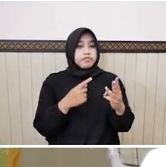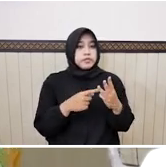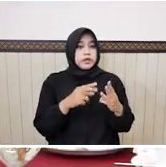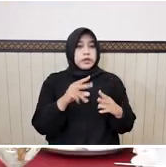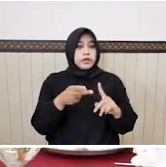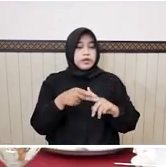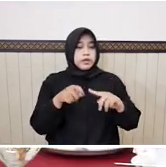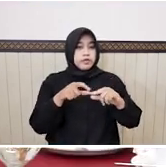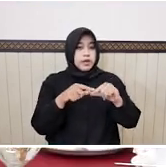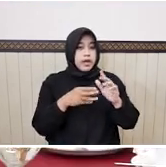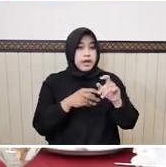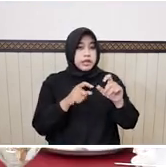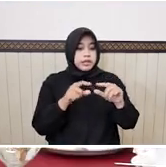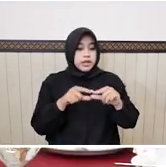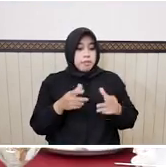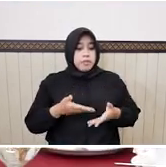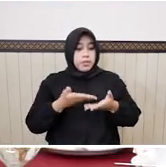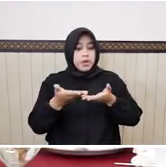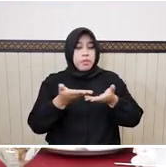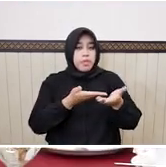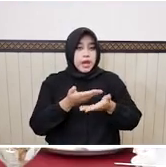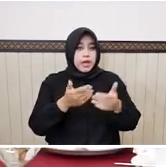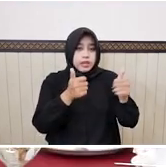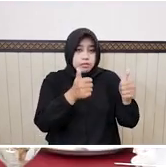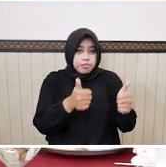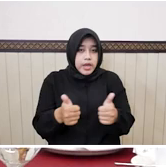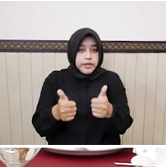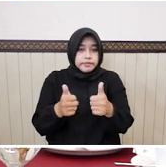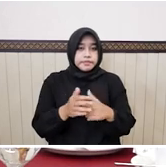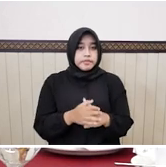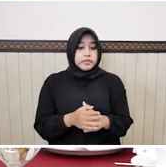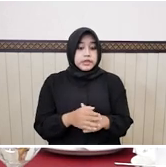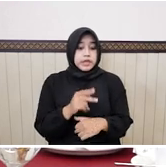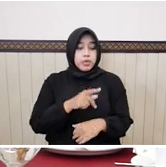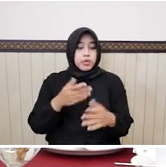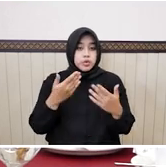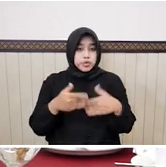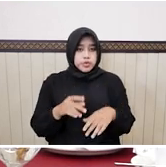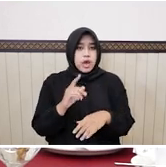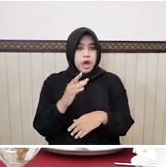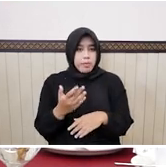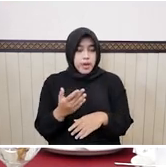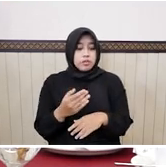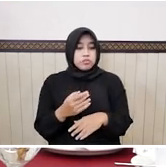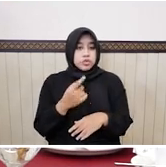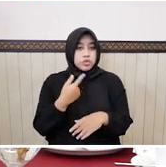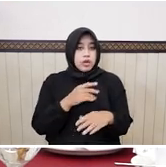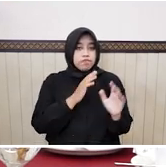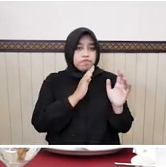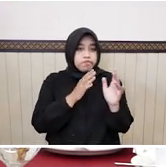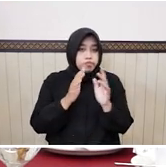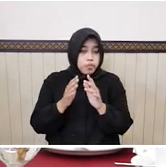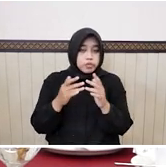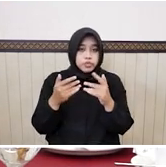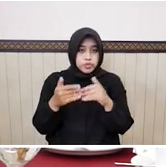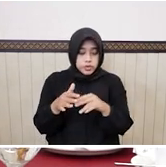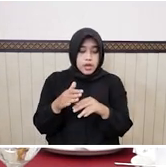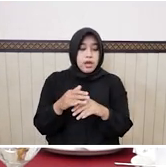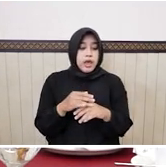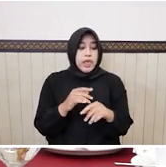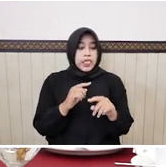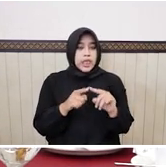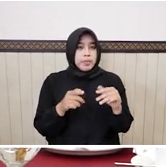pelayanan terbaik dan kami juga sudah sempet ya sempat berbicara tapi ini hanya